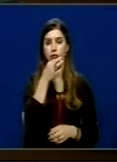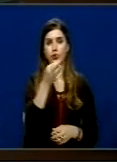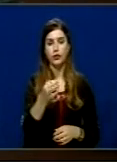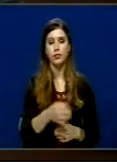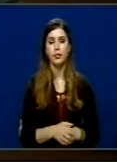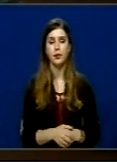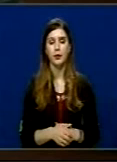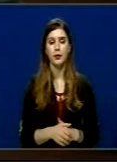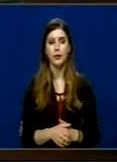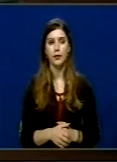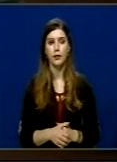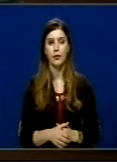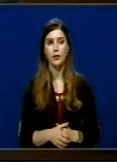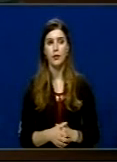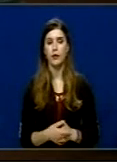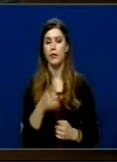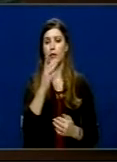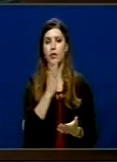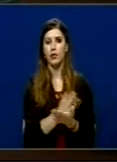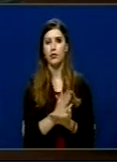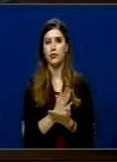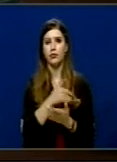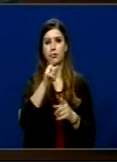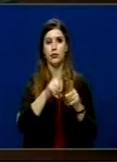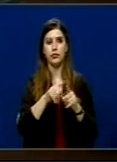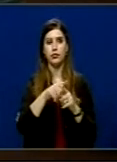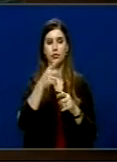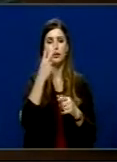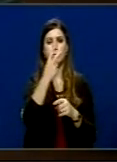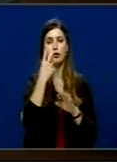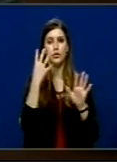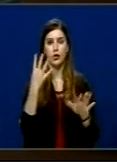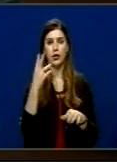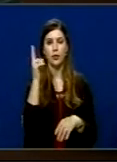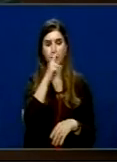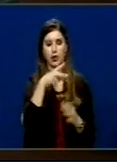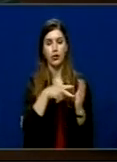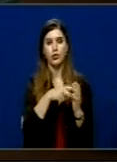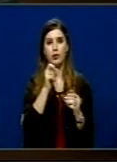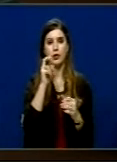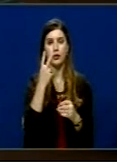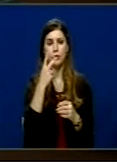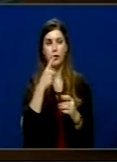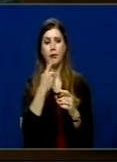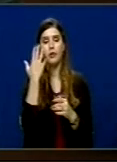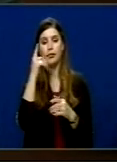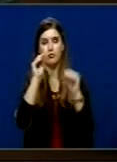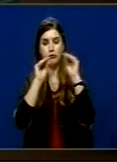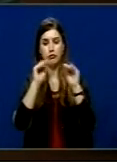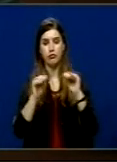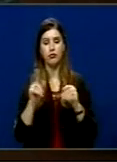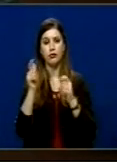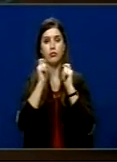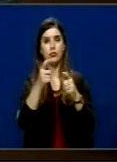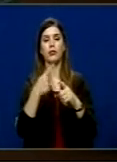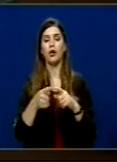zotë ministër, ata i kanë drejtuar qeverisë me 29 prill 2013 me një kërkesë të nënshkruar prej tyre, ku sqarojnë këtë